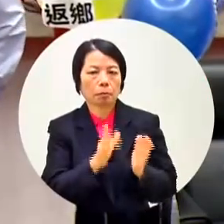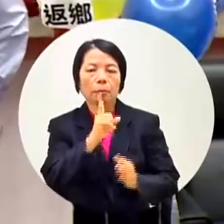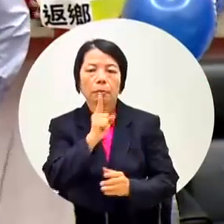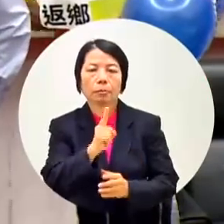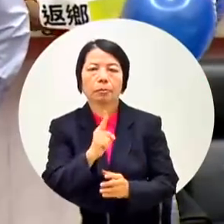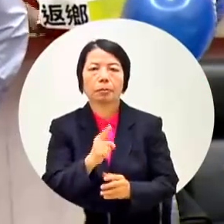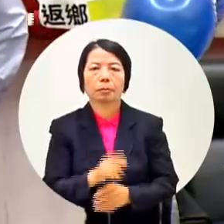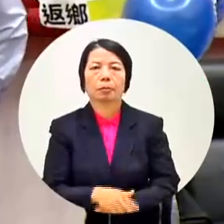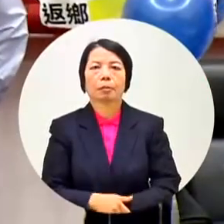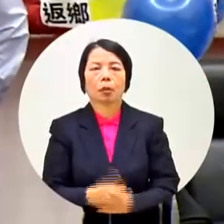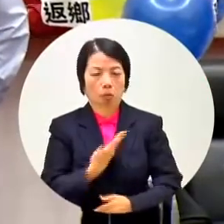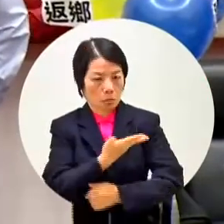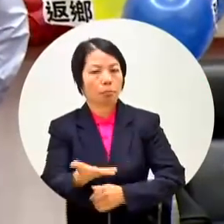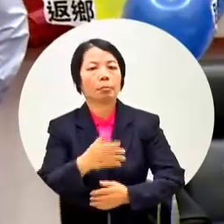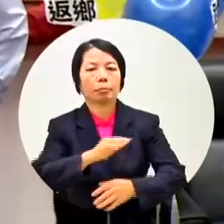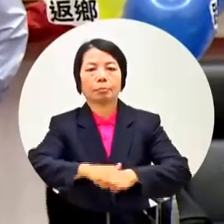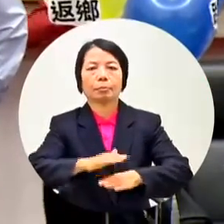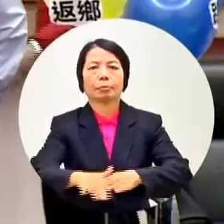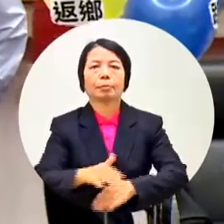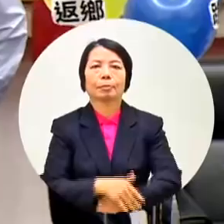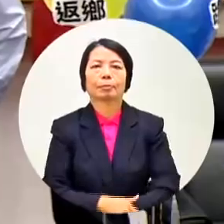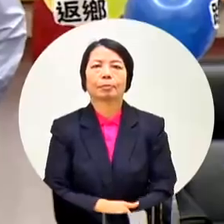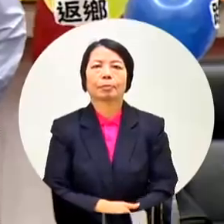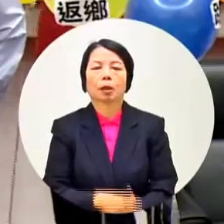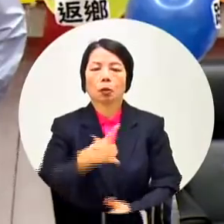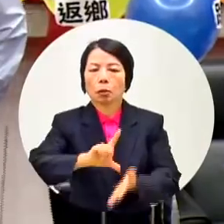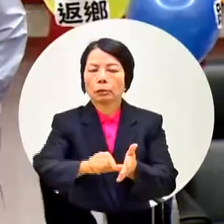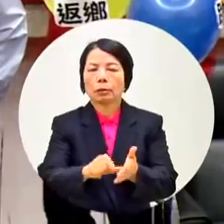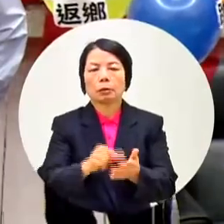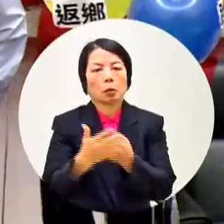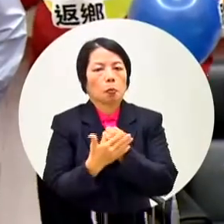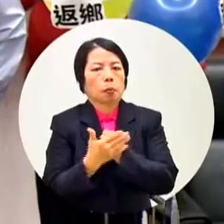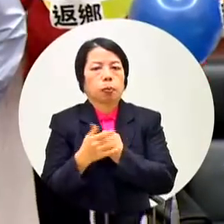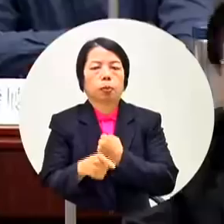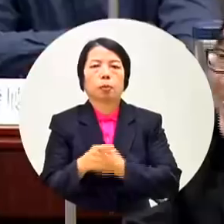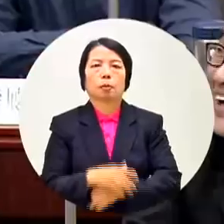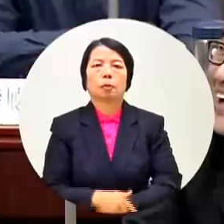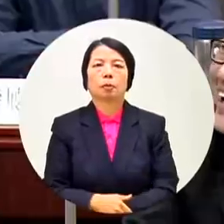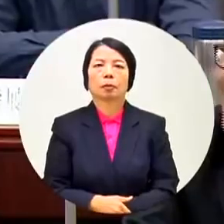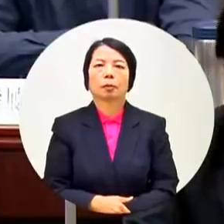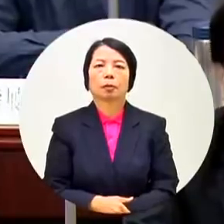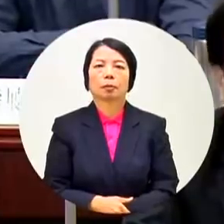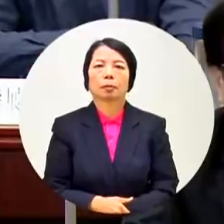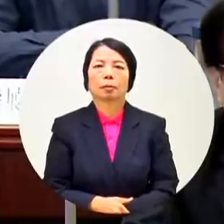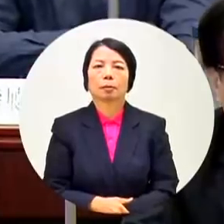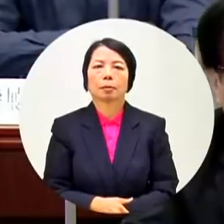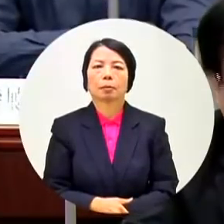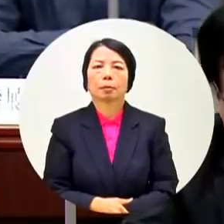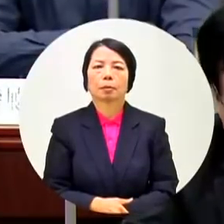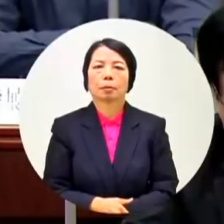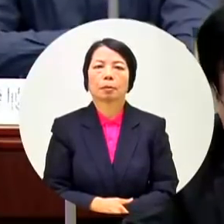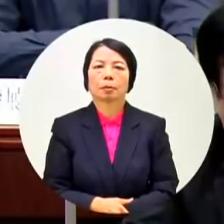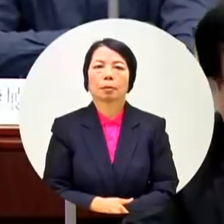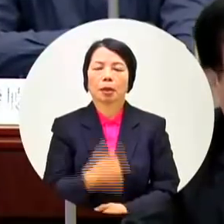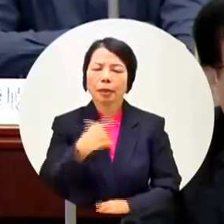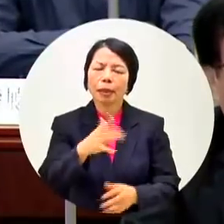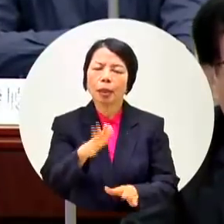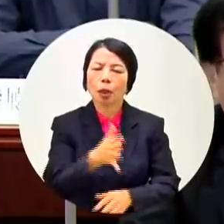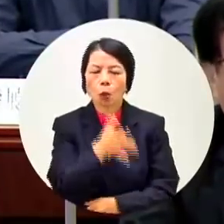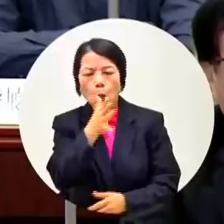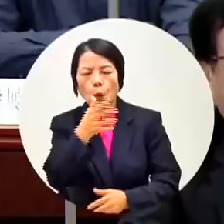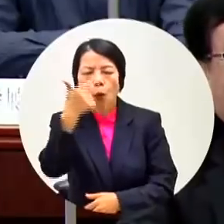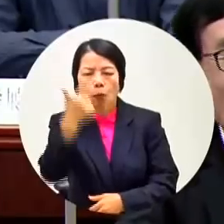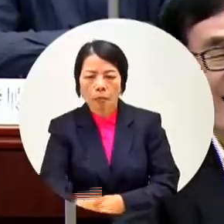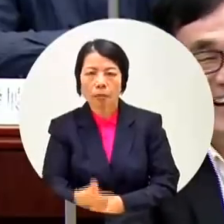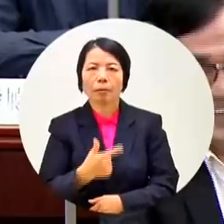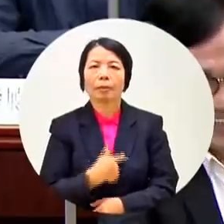来。我时间宝贵。 感谢李远，你 我也干脆。 麻烦你讲话稍微慢，你讲话稍微。 安尼你爱训练啦，我跟你